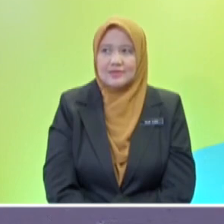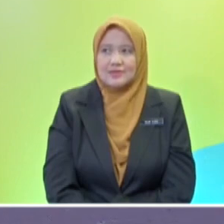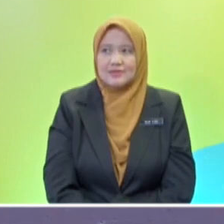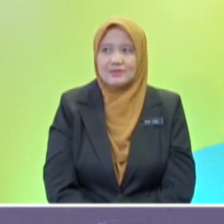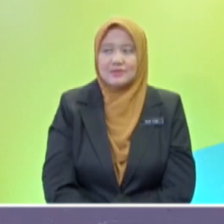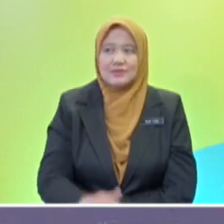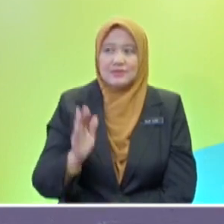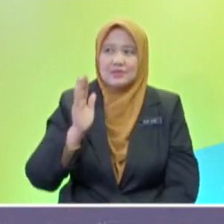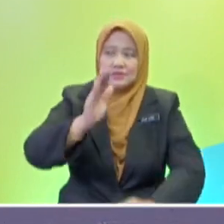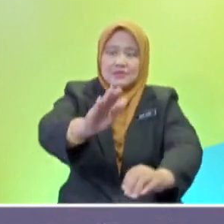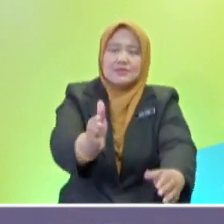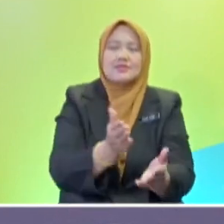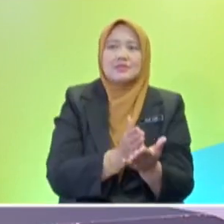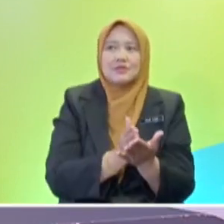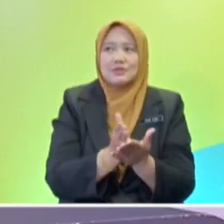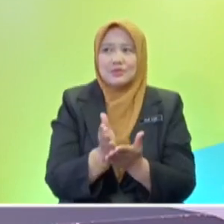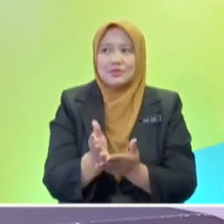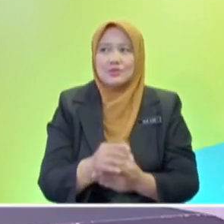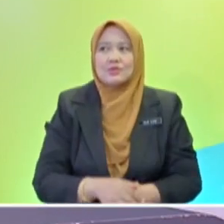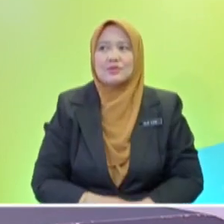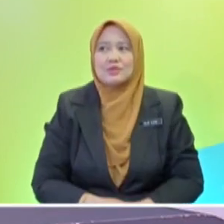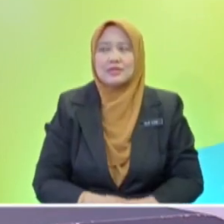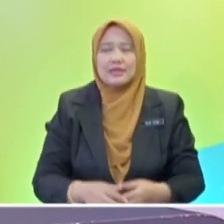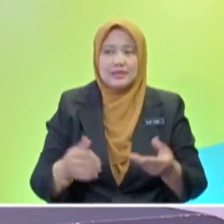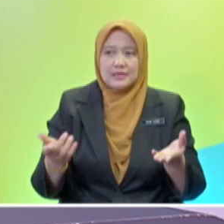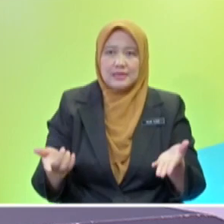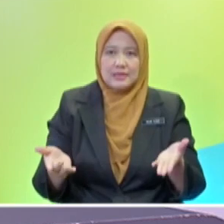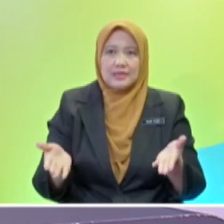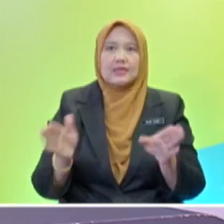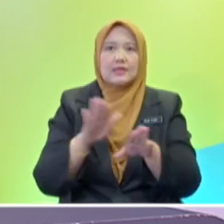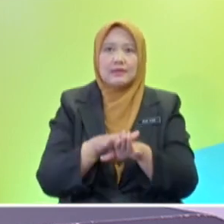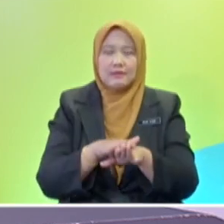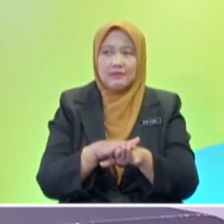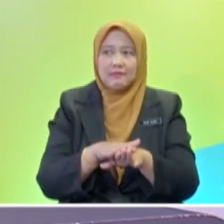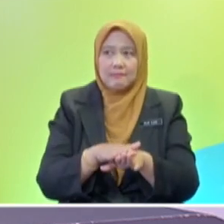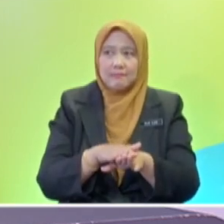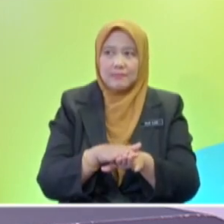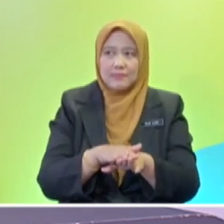Pak ya lebihan tadi yang kita ke bawah